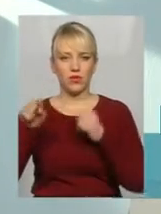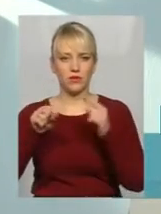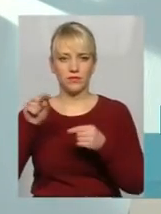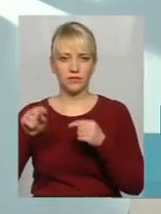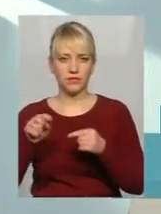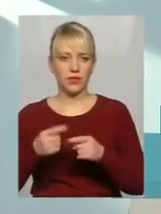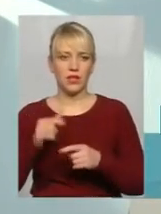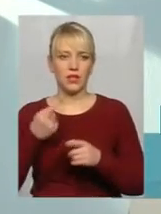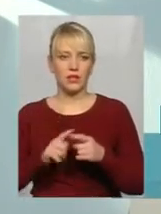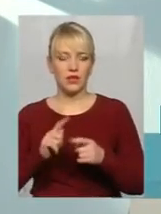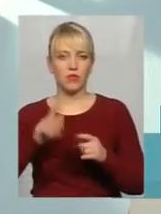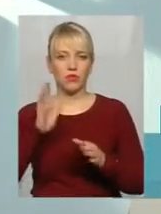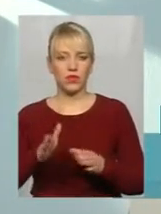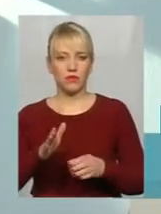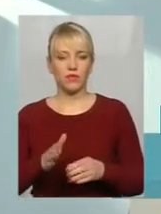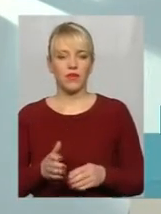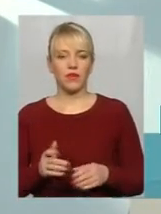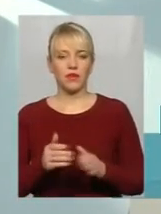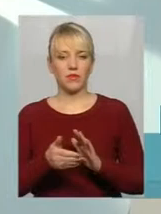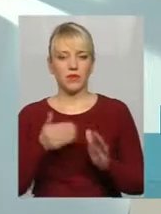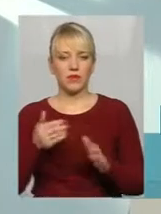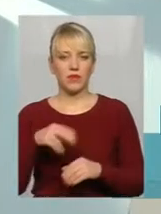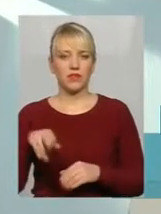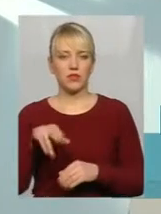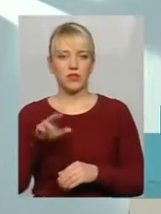Хмельниччини. Це буде призиватися до